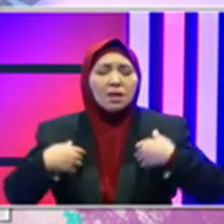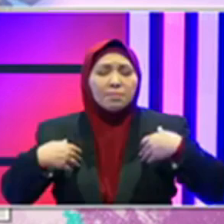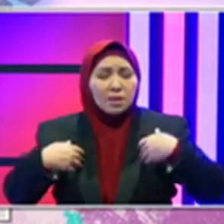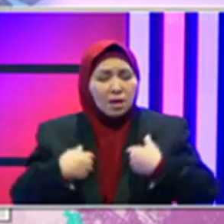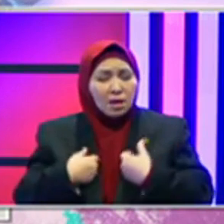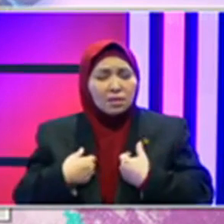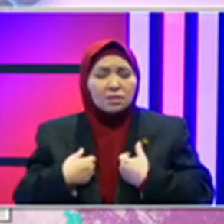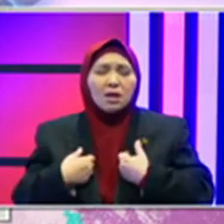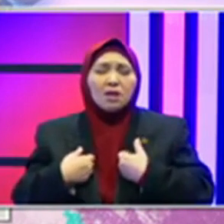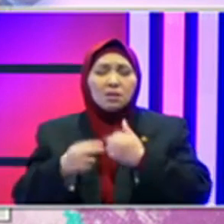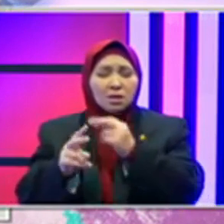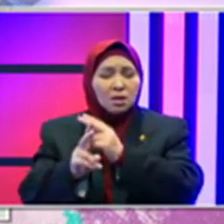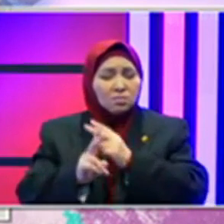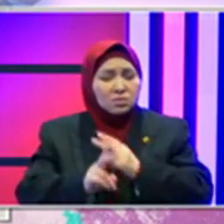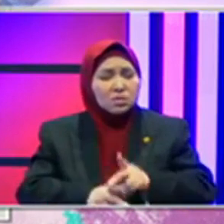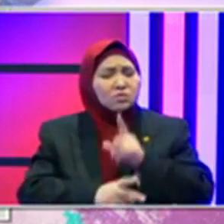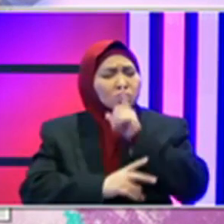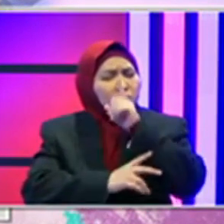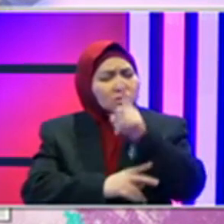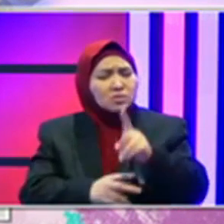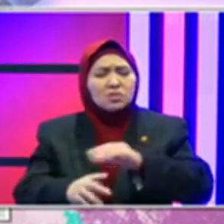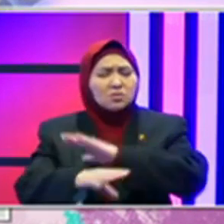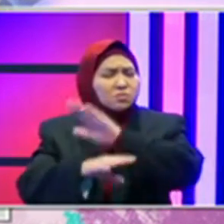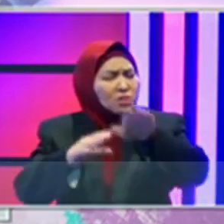إن في ذلك